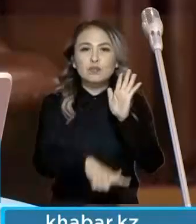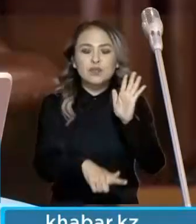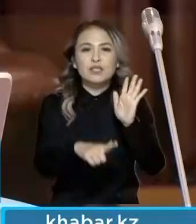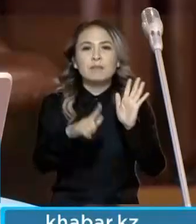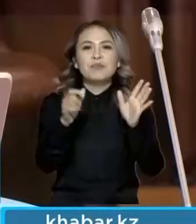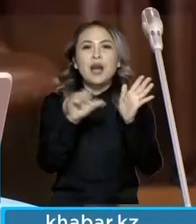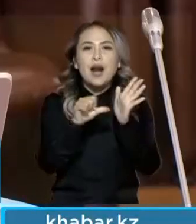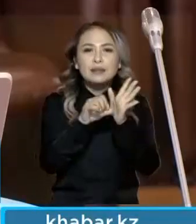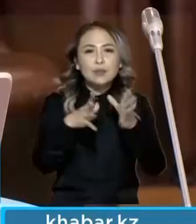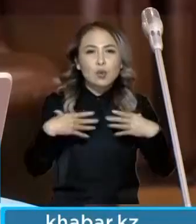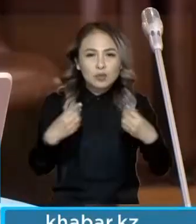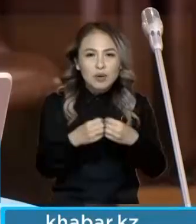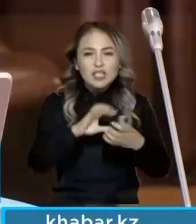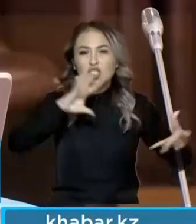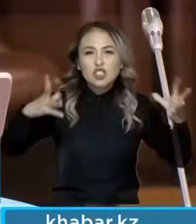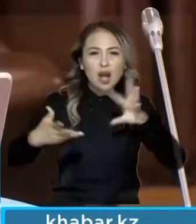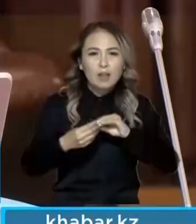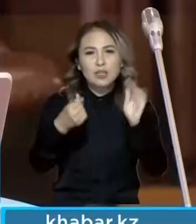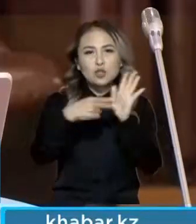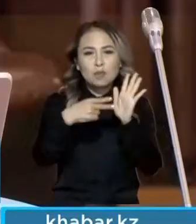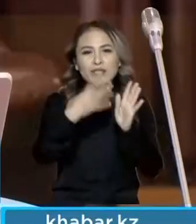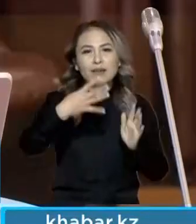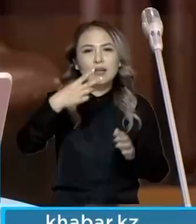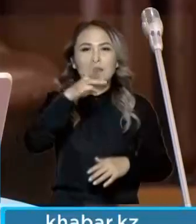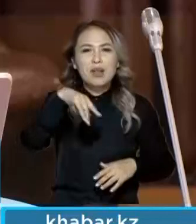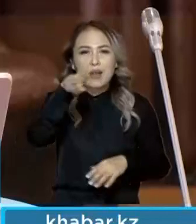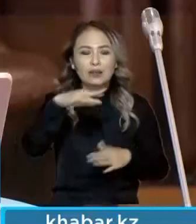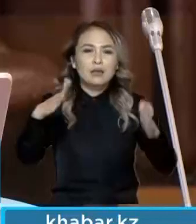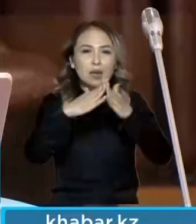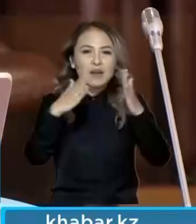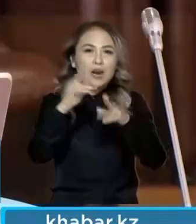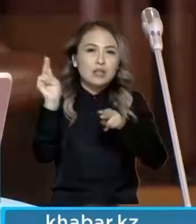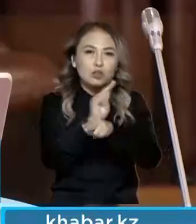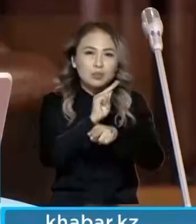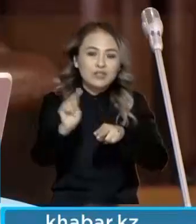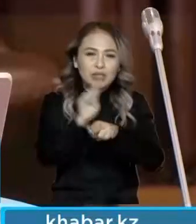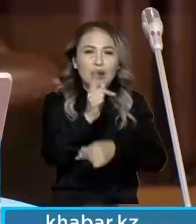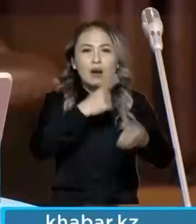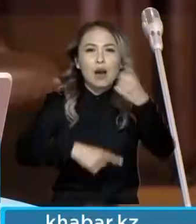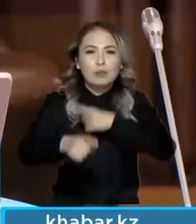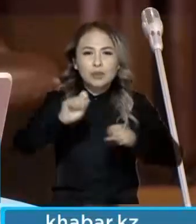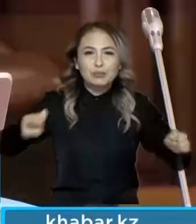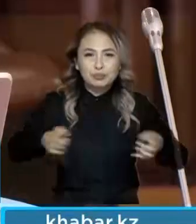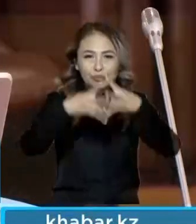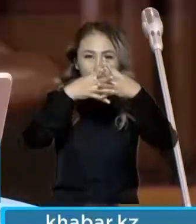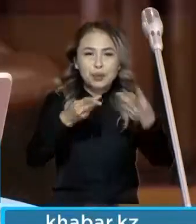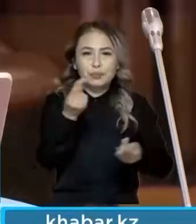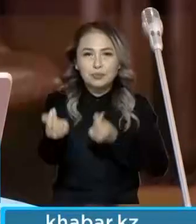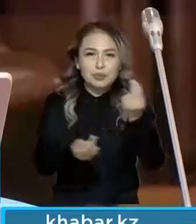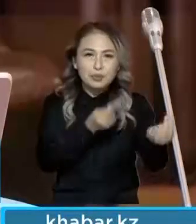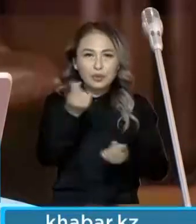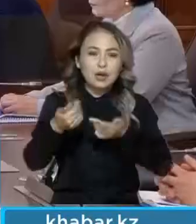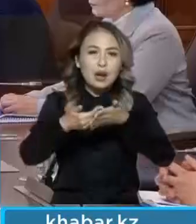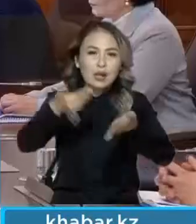6176 отбасы жалпы сомасы 40 миллиард теңгеге баспана жөндеуге және қалпына келтіруге өтемақы